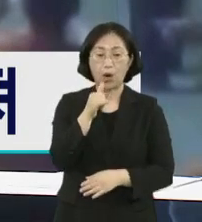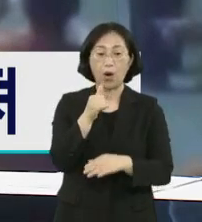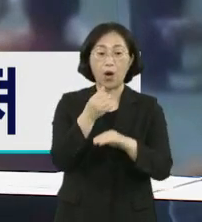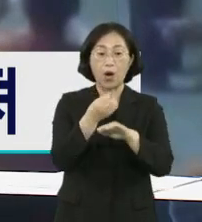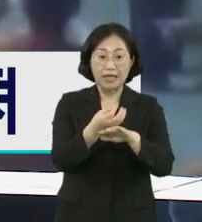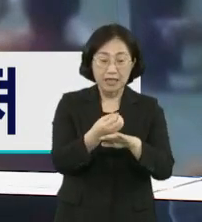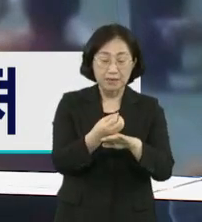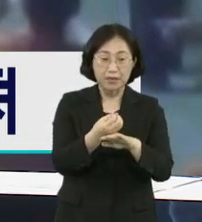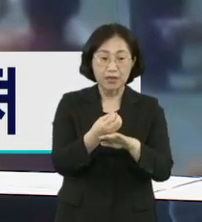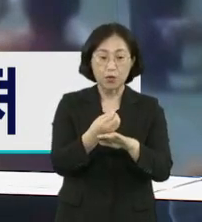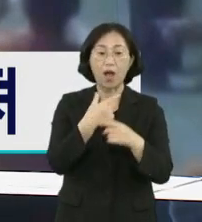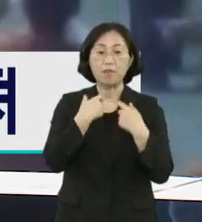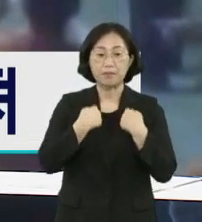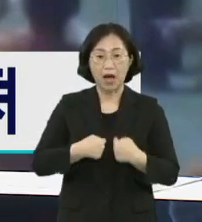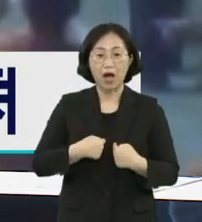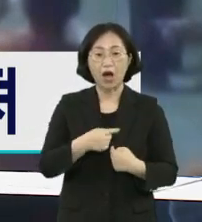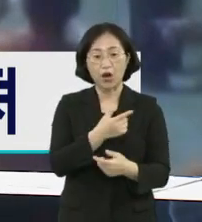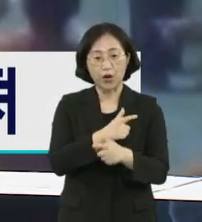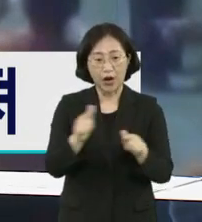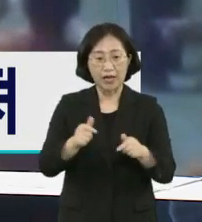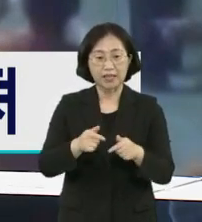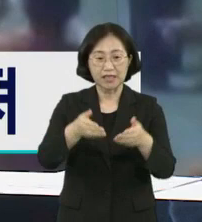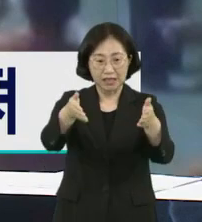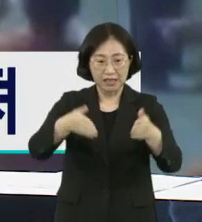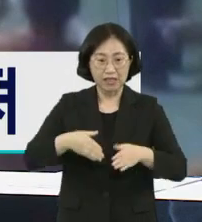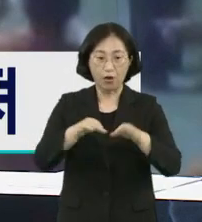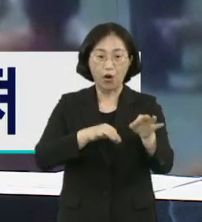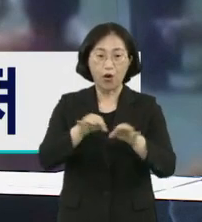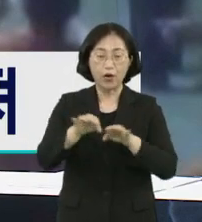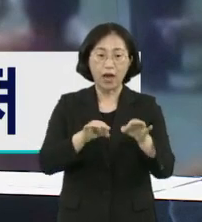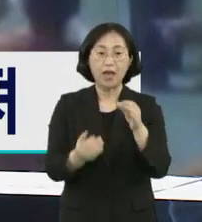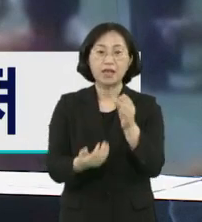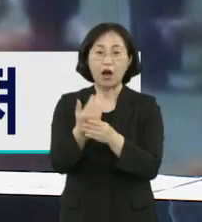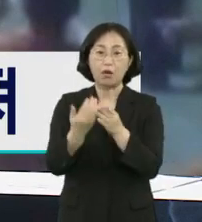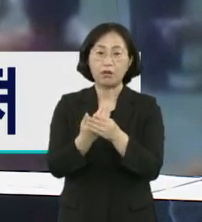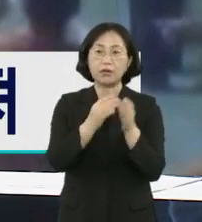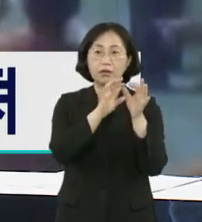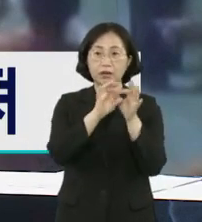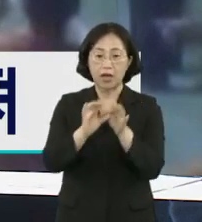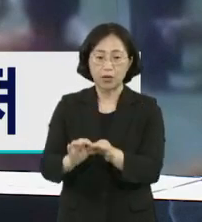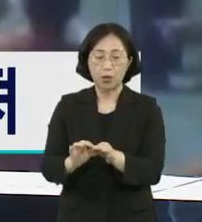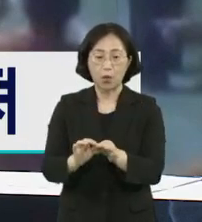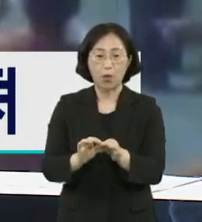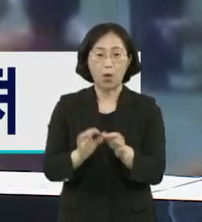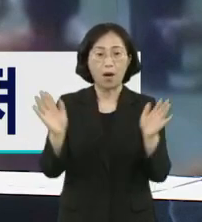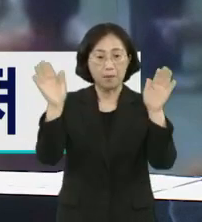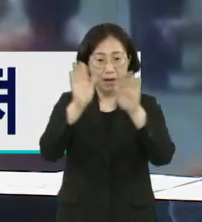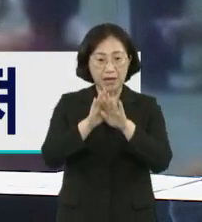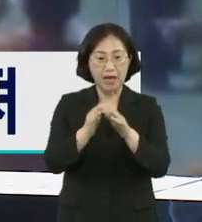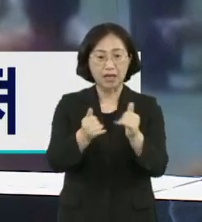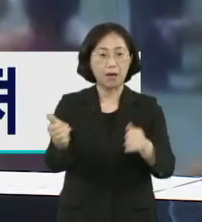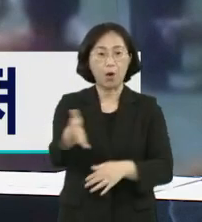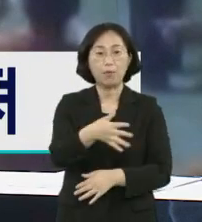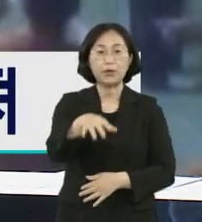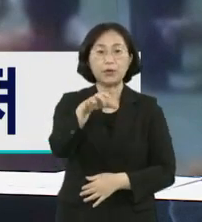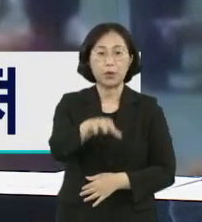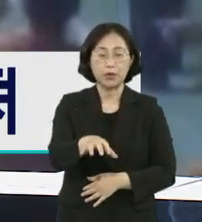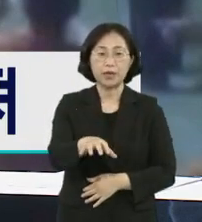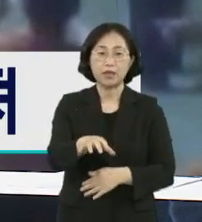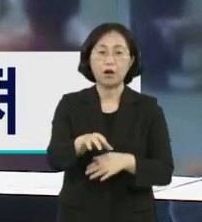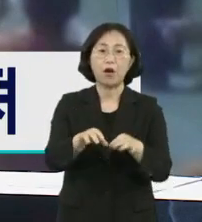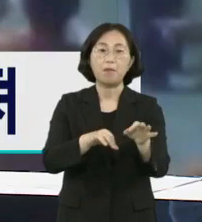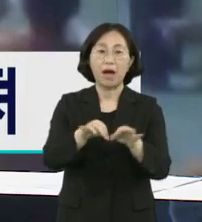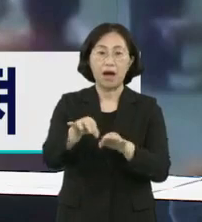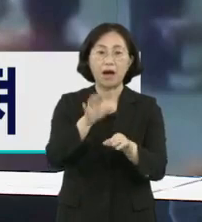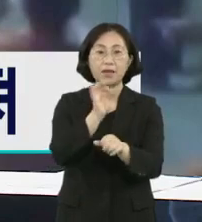귀금속 직거래를 둘러싼 강력 사건이 계속 발생하고 있어 야간이나 한산한 장소에서 거래하는 건 위험천만해 보입니다.